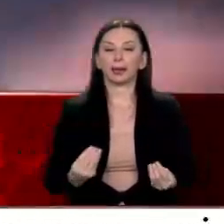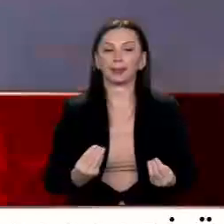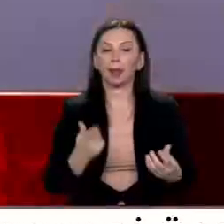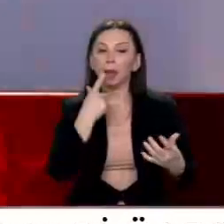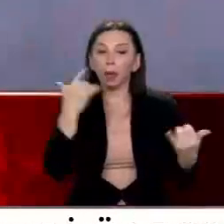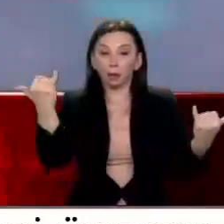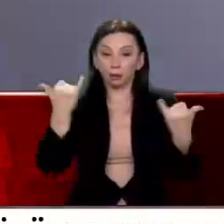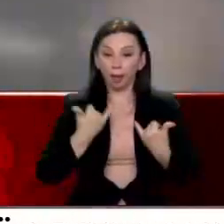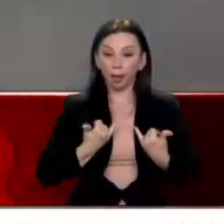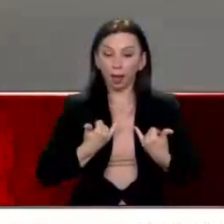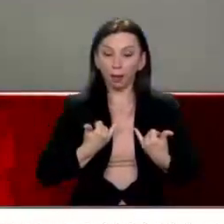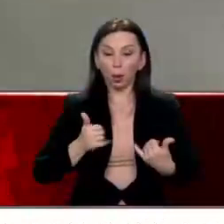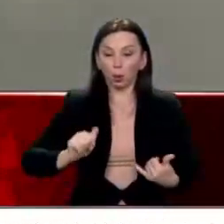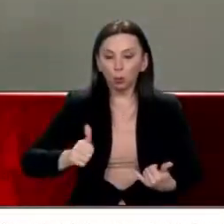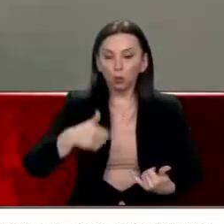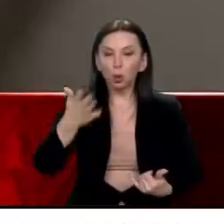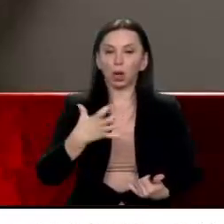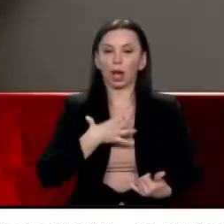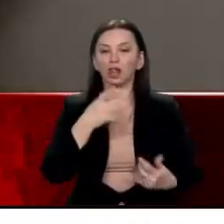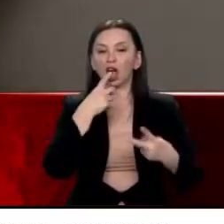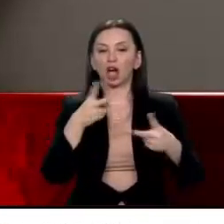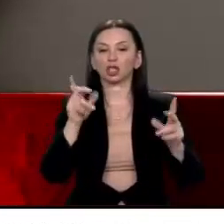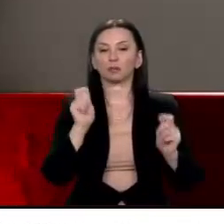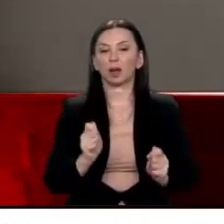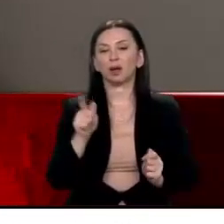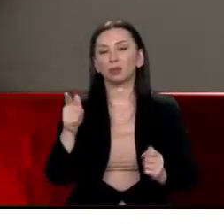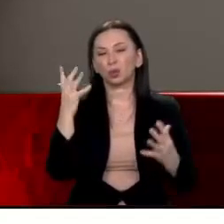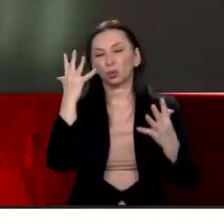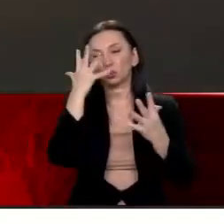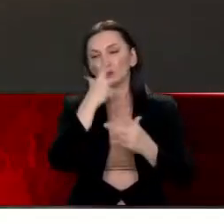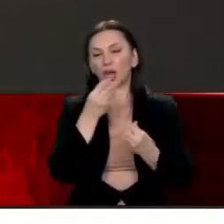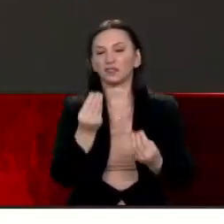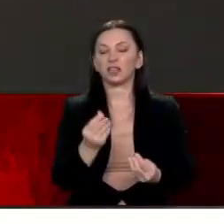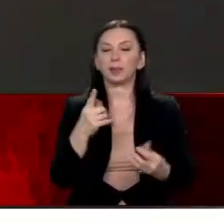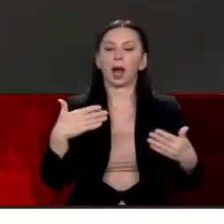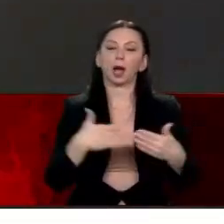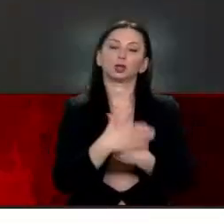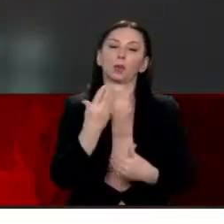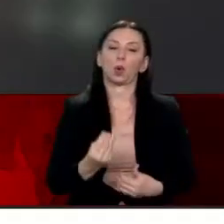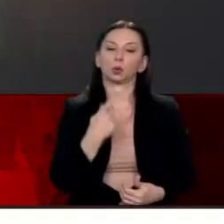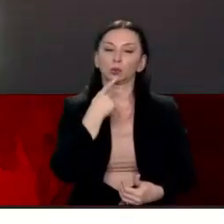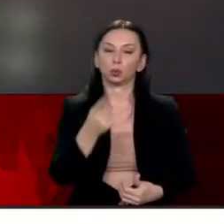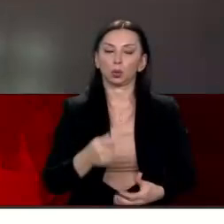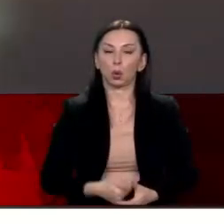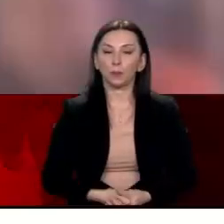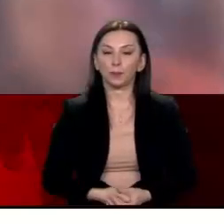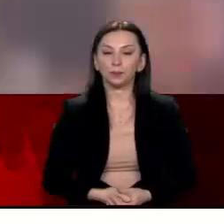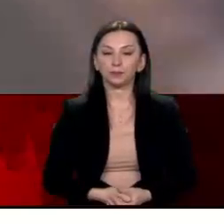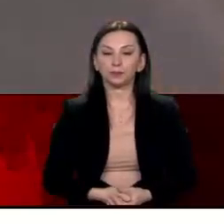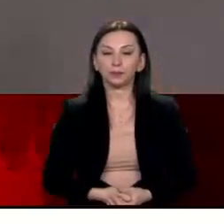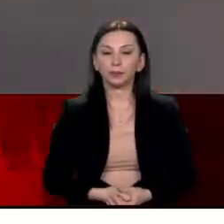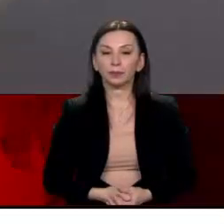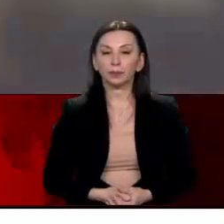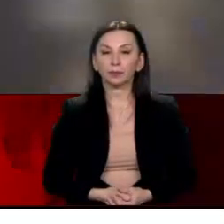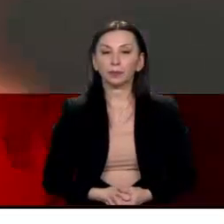Tepkilere dayanamayan sanatçı günler sonra ilk kez konuştu. Çok utanç verici bir akşam. Konseri ertelemek zorundayım. Hem de